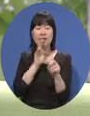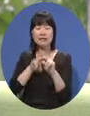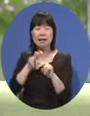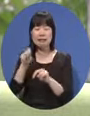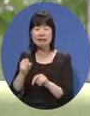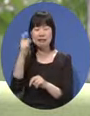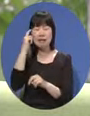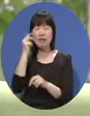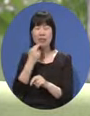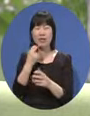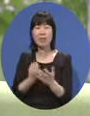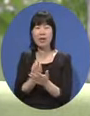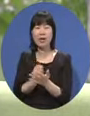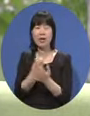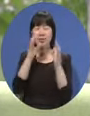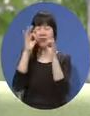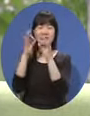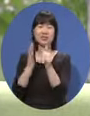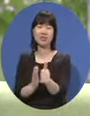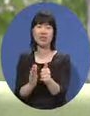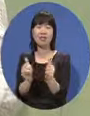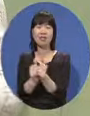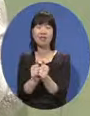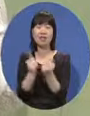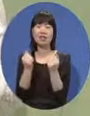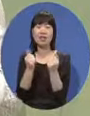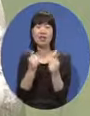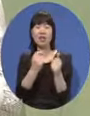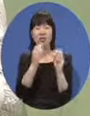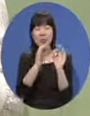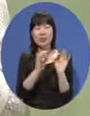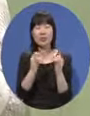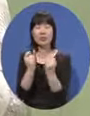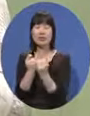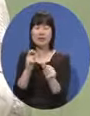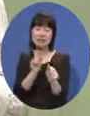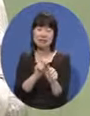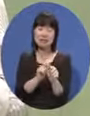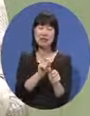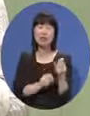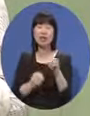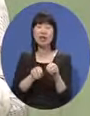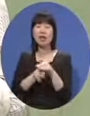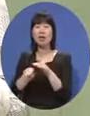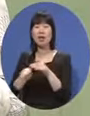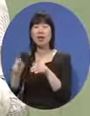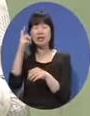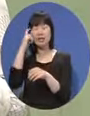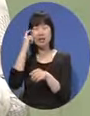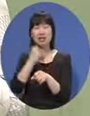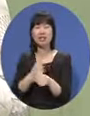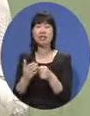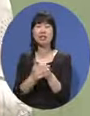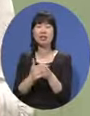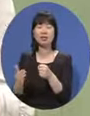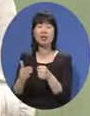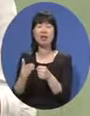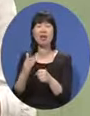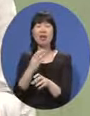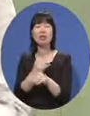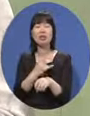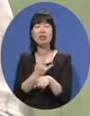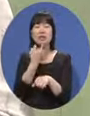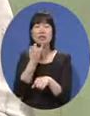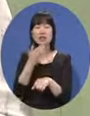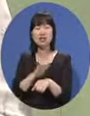하지 않으려고 발버둥치고 있다고 보시면 되는데 어제 지키 조이고 장악을 할수록 자꾸 더 벗어나려고 하니까 언제 도 좋긴